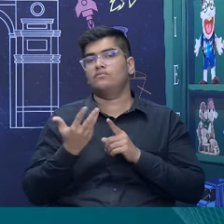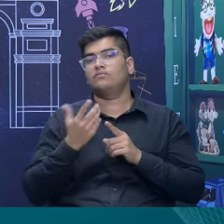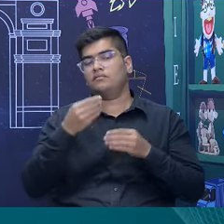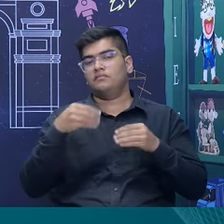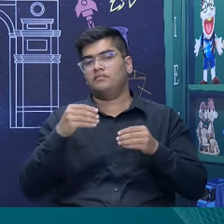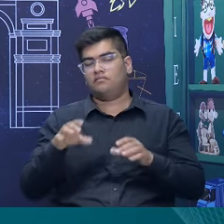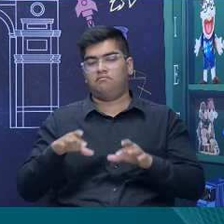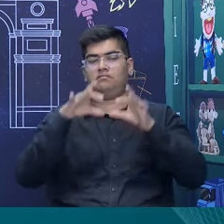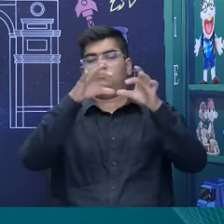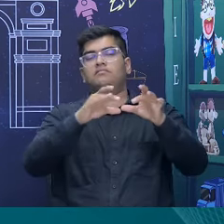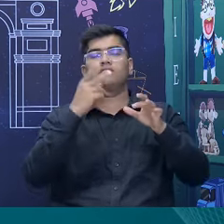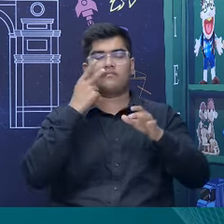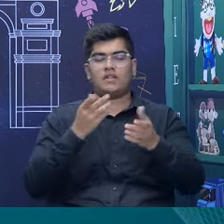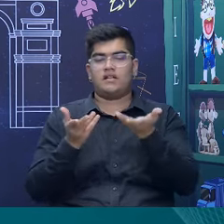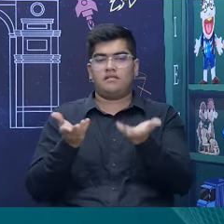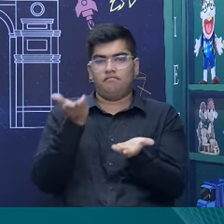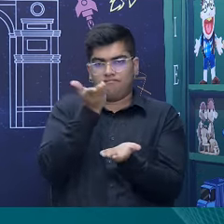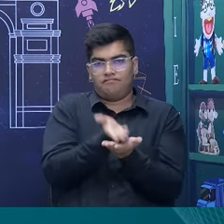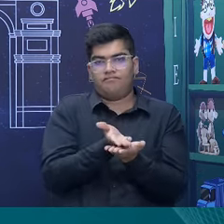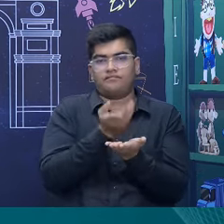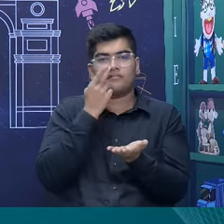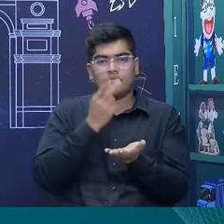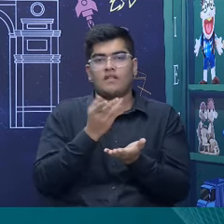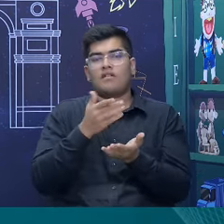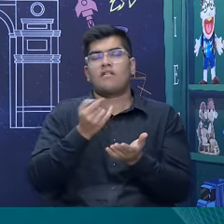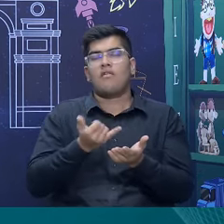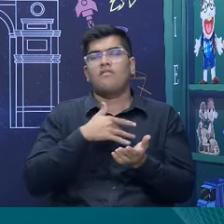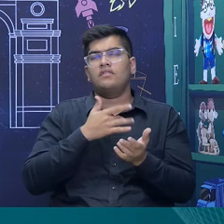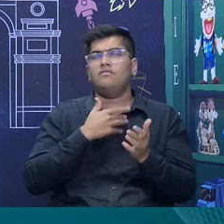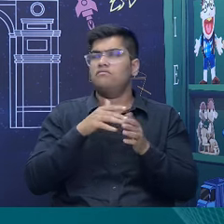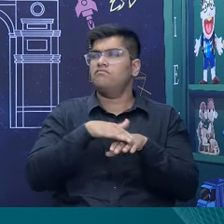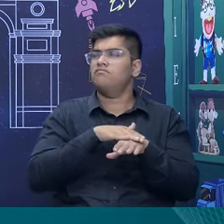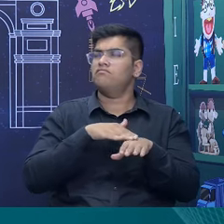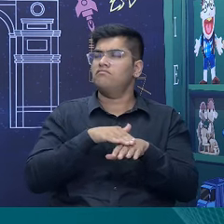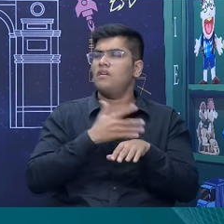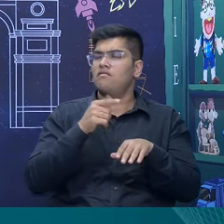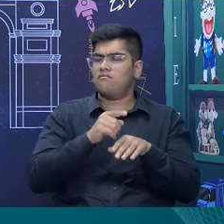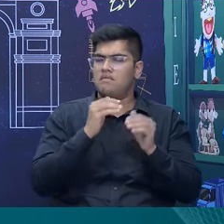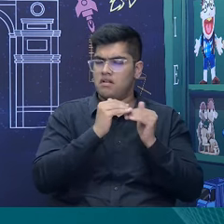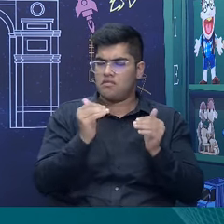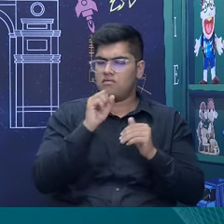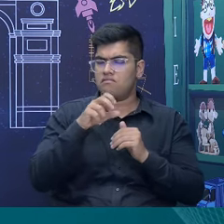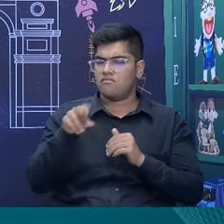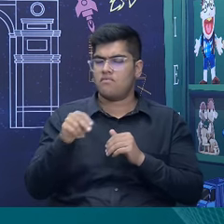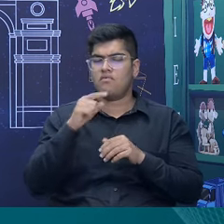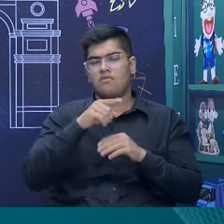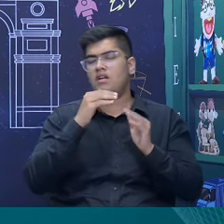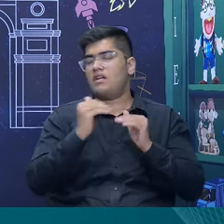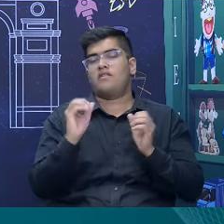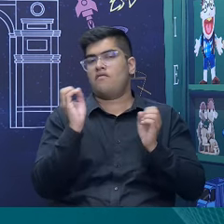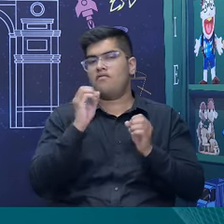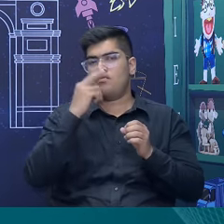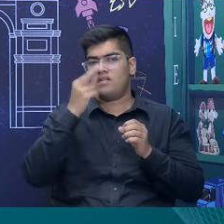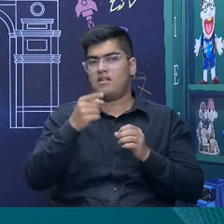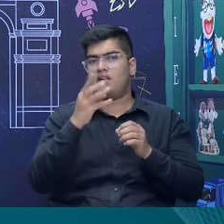ओवरलैप करके देखिएगा यहां पे महसूस कीजिएगा कि क्या ये दोनों बराबर है या नहीं आपको यह बराबर नहीं मिलेंगे